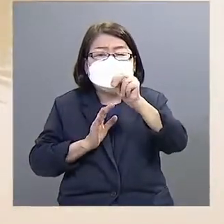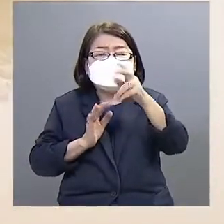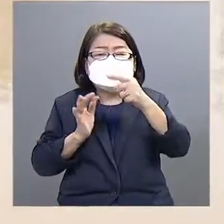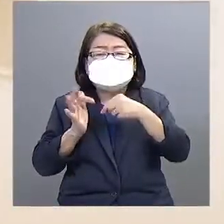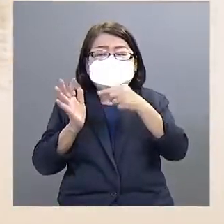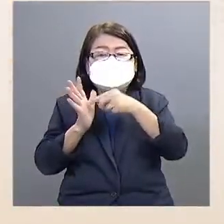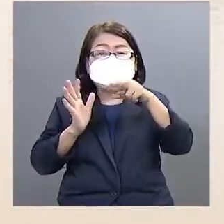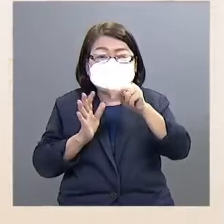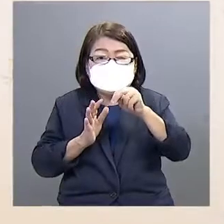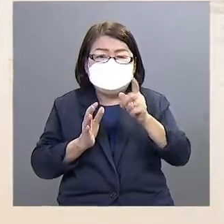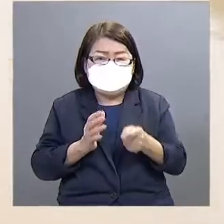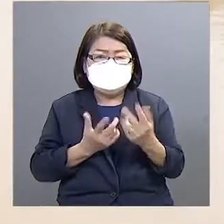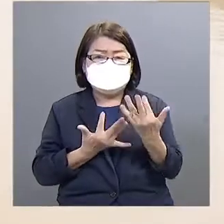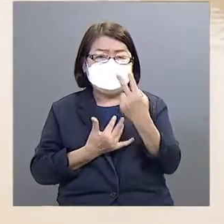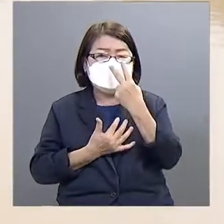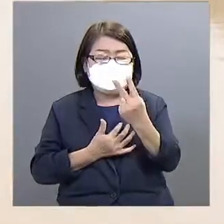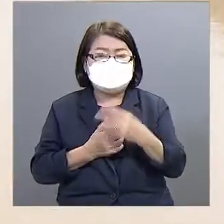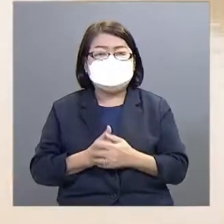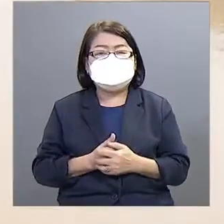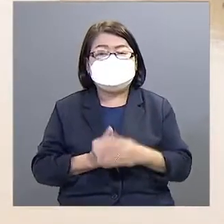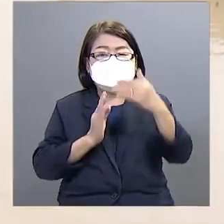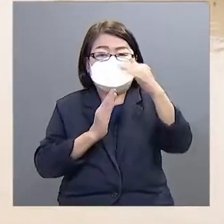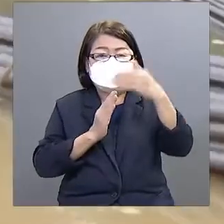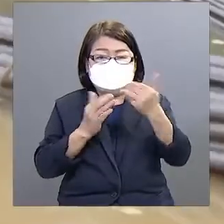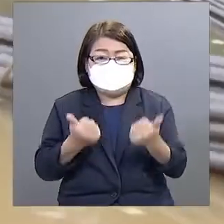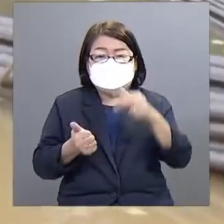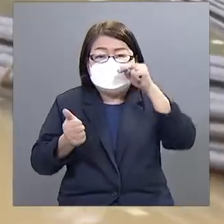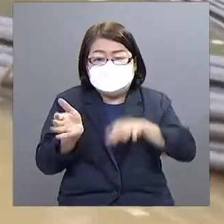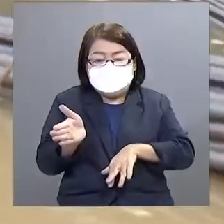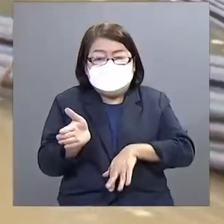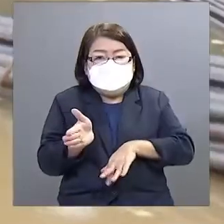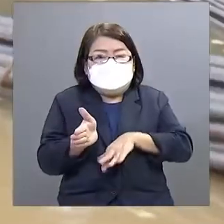ต้องติดตามด้วยสำหรับในพื้นที่ภาคเหนือระดับน้ำมีเกณฑ์ที่จะสูงมากขึ้นค่ะ